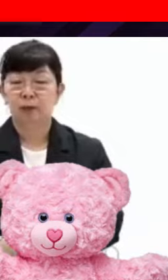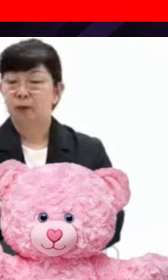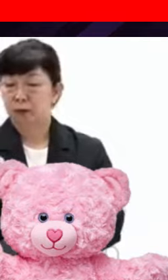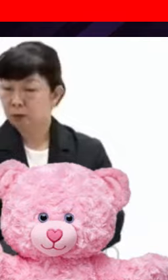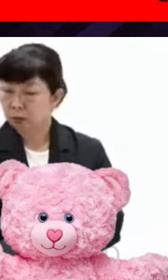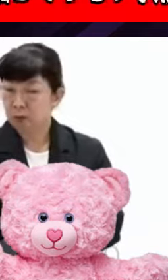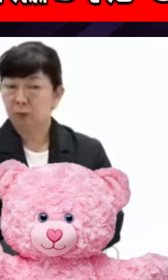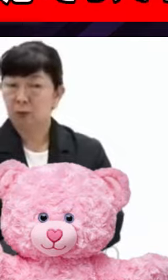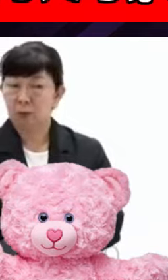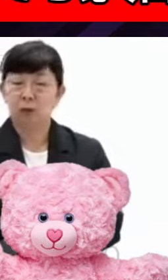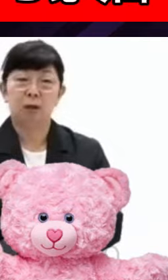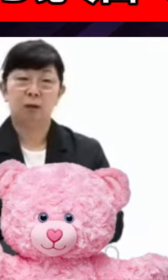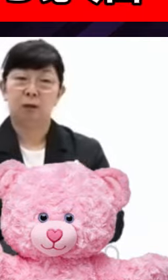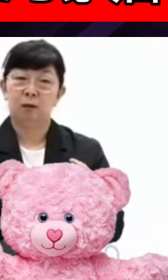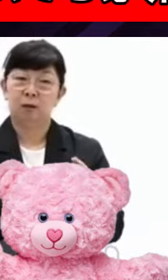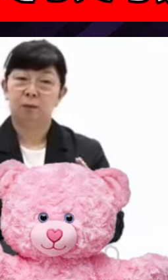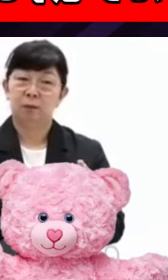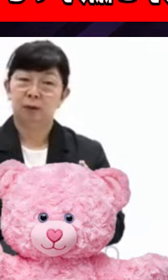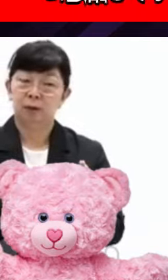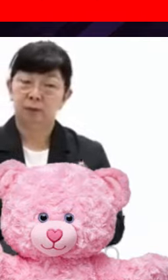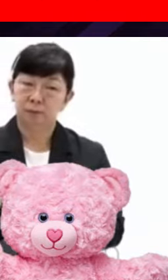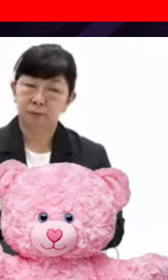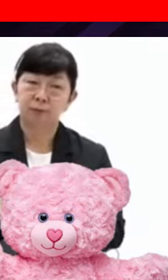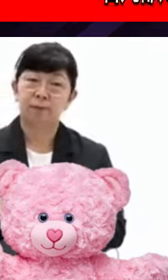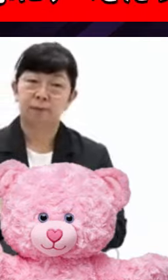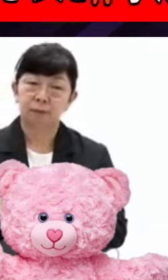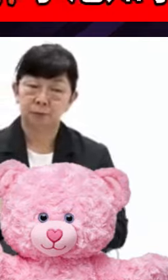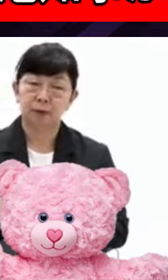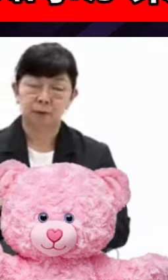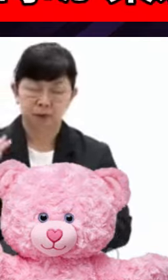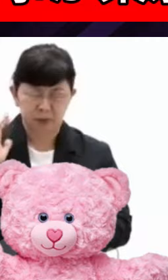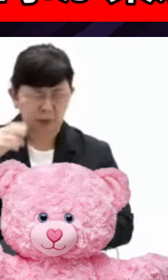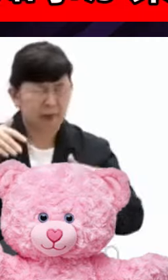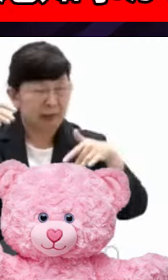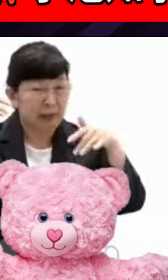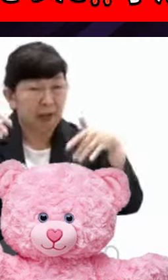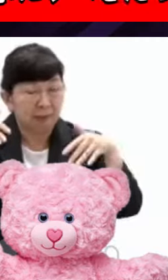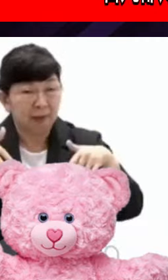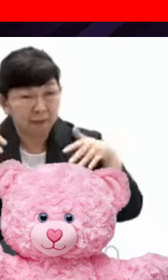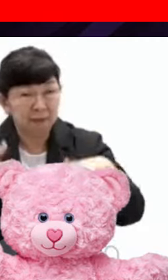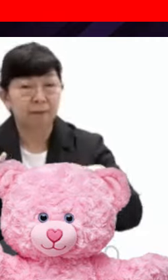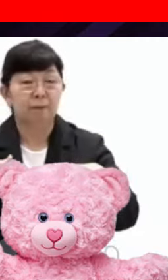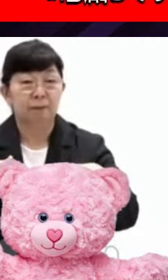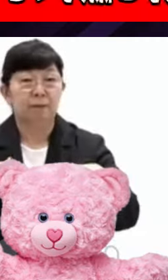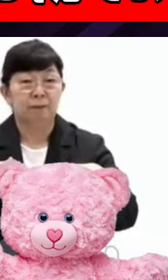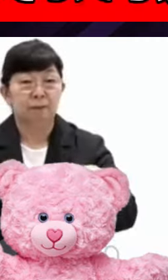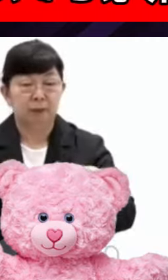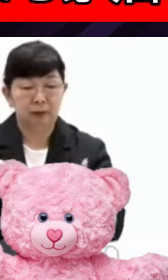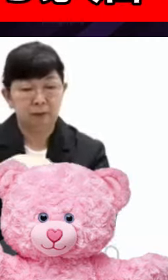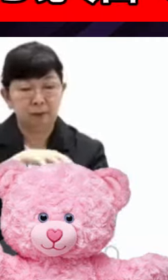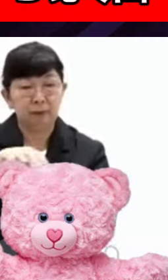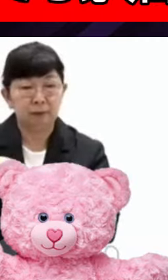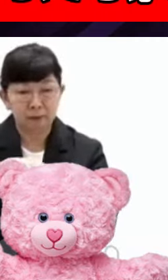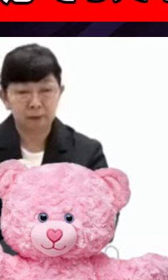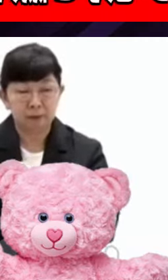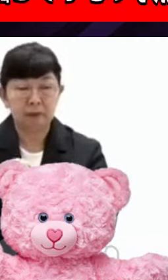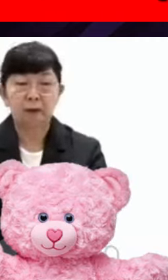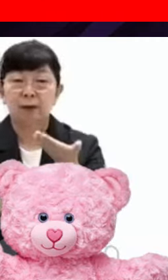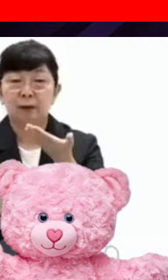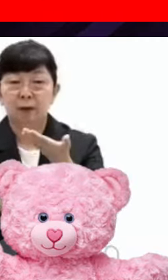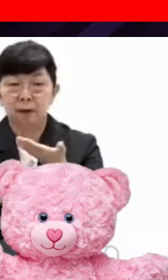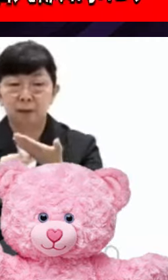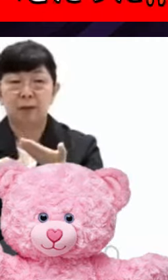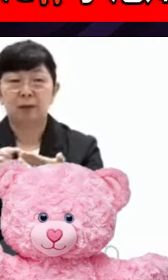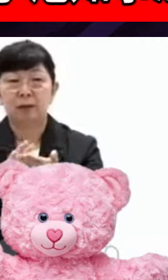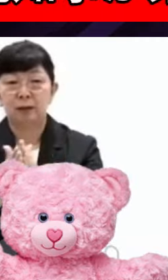ちょうど大変な豪雨でですね、災害に遭われた山形県の吉村さんも、